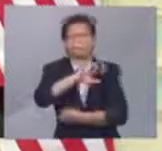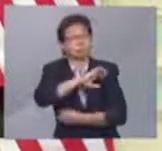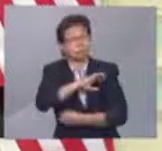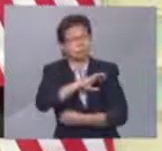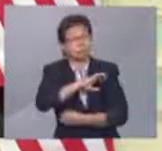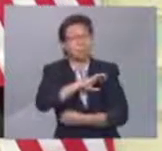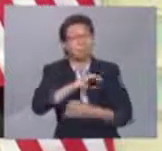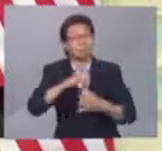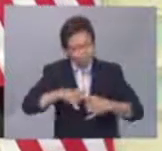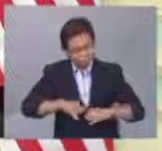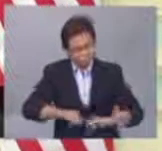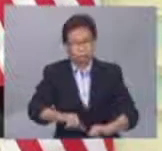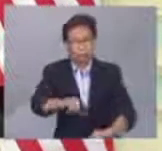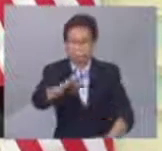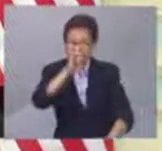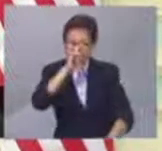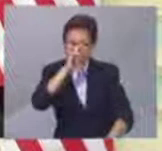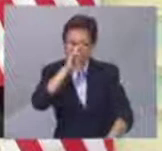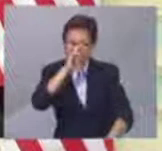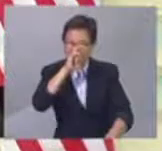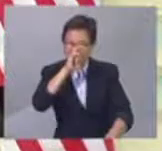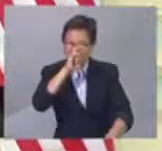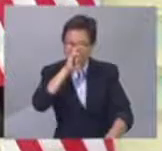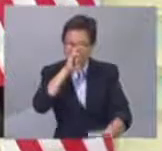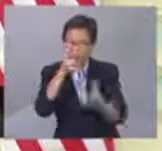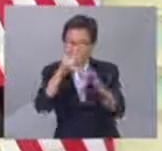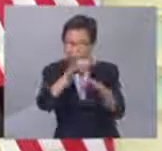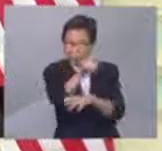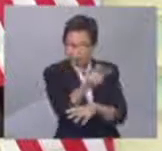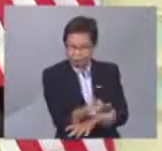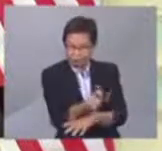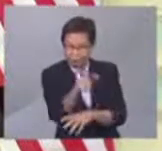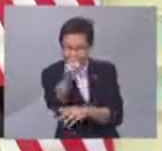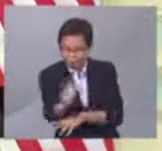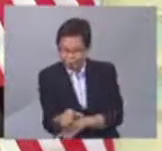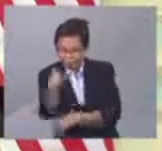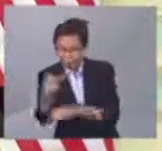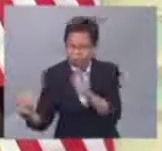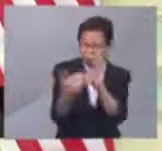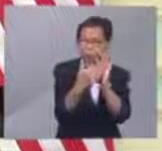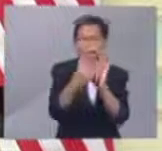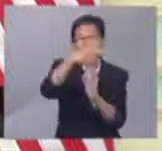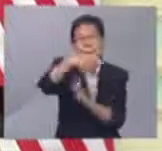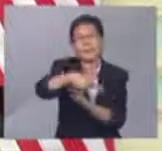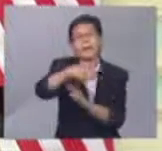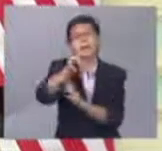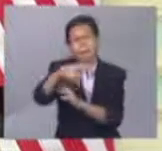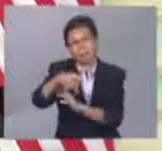terus mengambil tindakan tegas kepada setiap individu yang melanggar PKP. Kita jangan